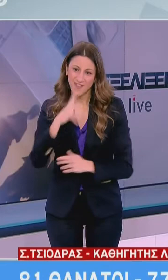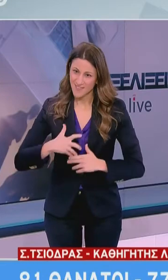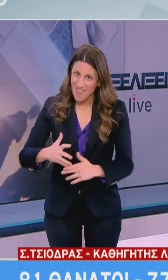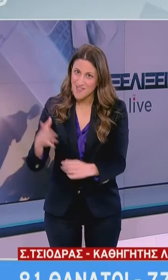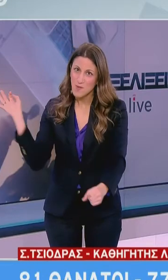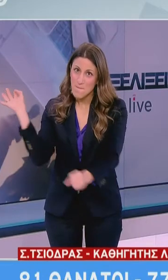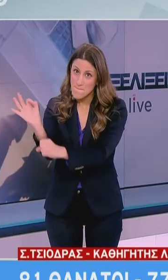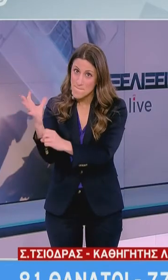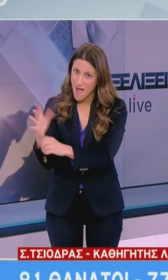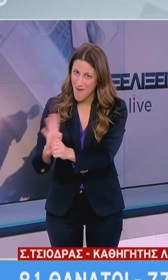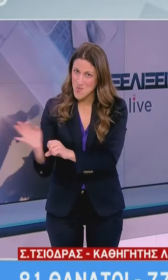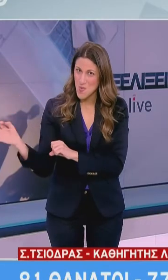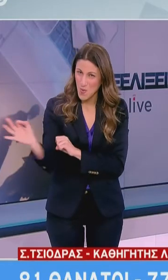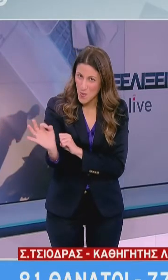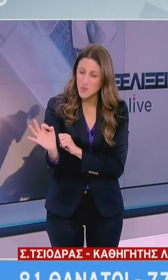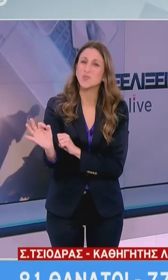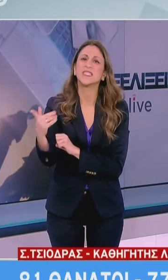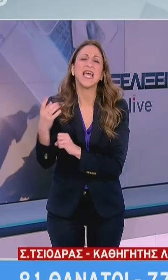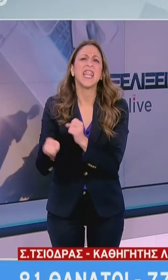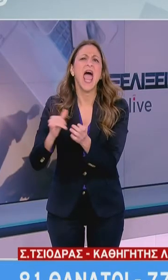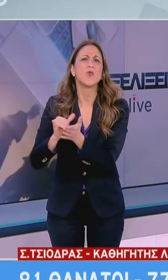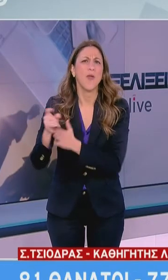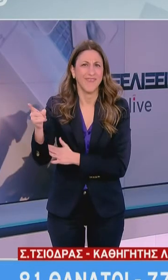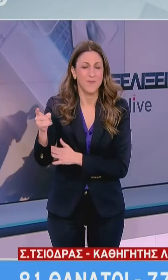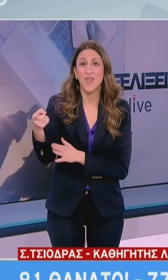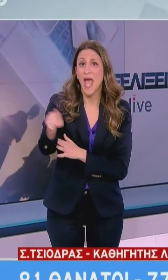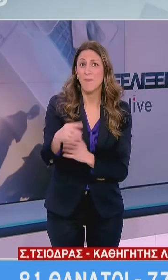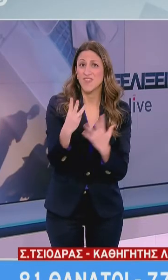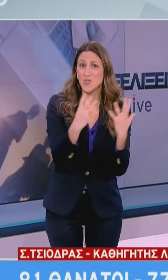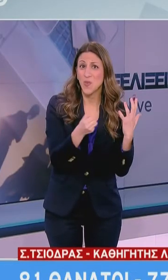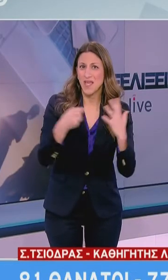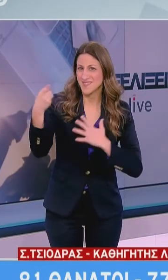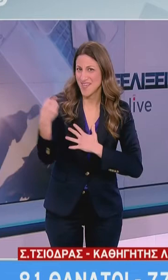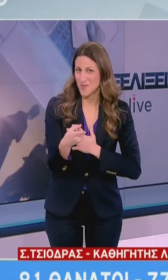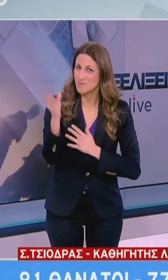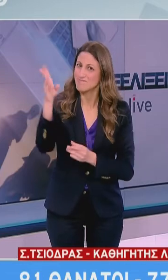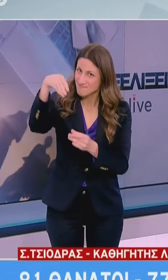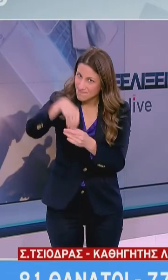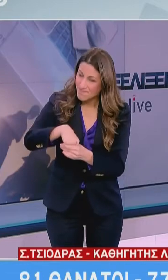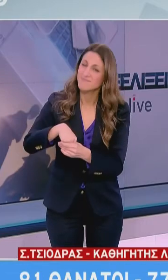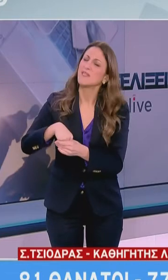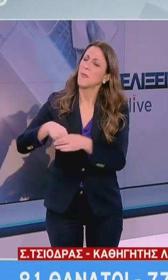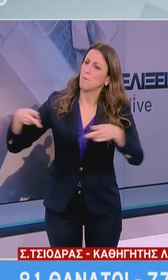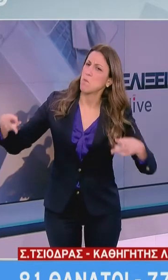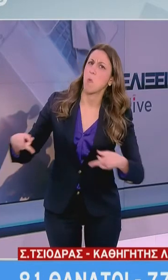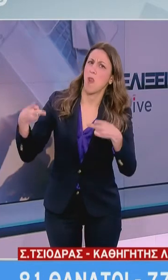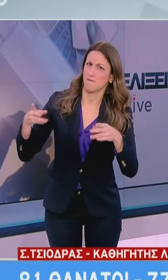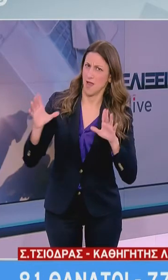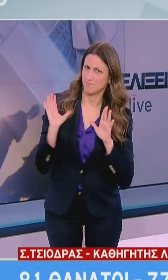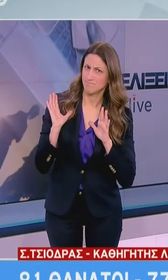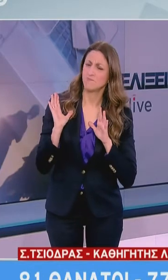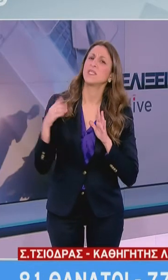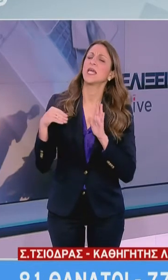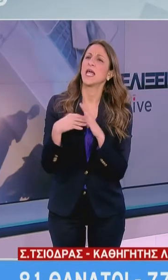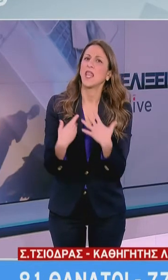Νέα Υόρκη δημοσιεύθηκε πολύ πρόσφατα. Το 86% των συμμετεχόντων στη μελέτη παρουσίασαν την πολύ ήπια μορφή της νόσου.